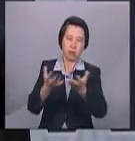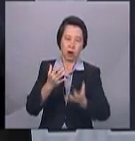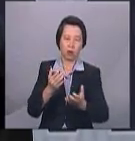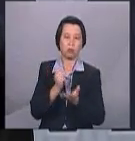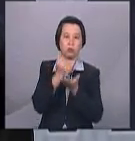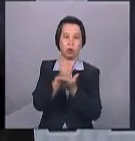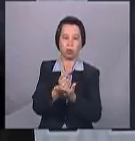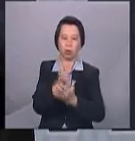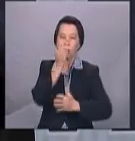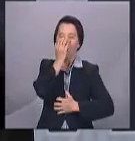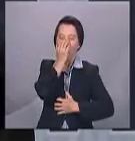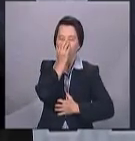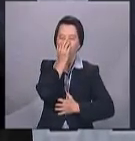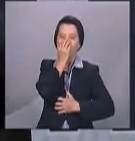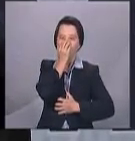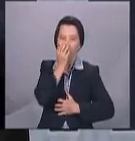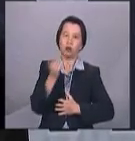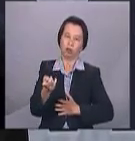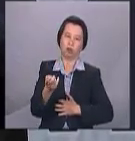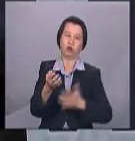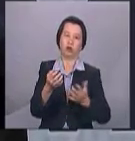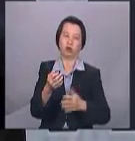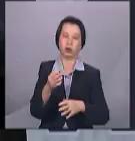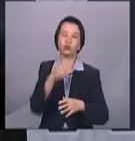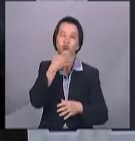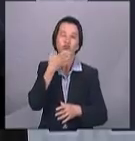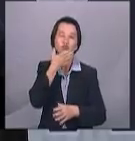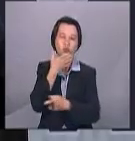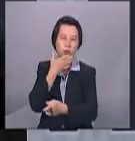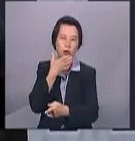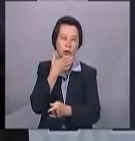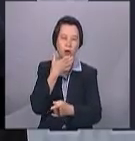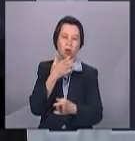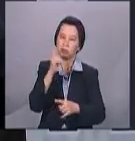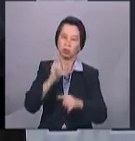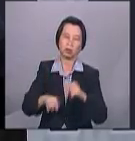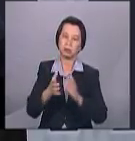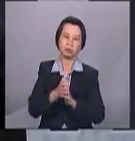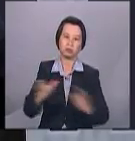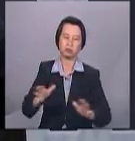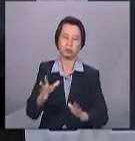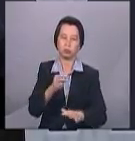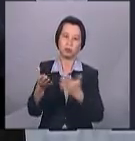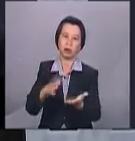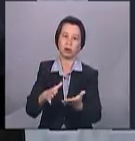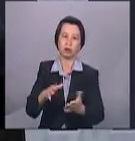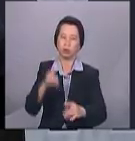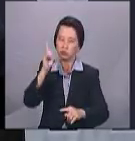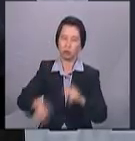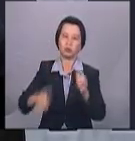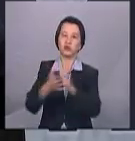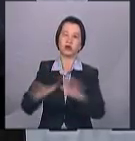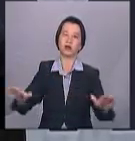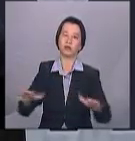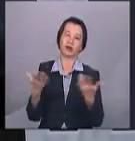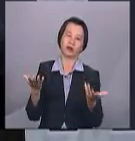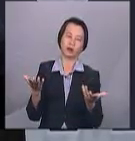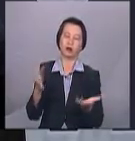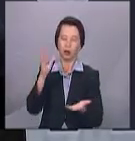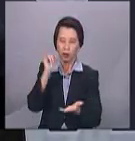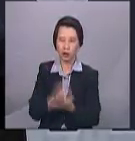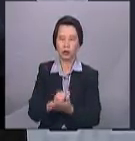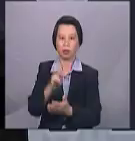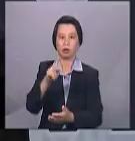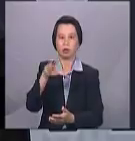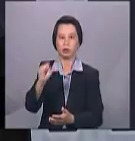bantuan pernafasan dan ada yang tidak dapat kita selamatkan, ya. Jadi itu yang